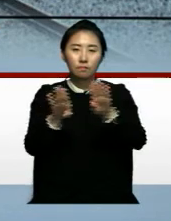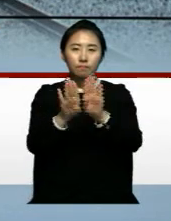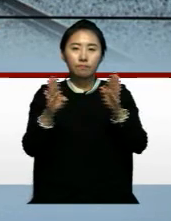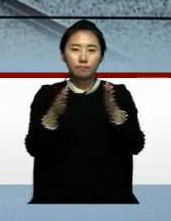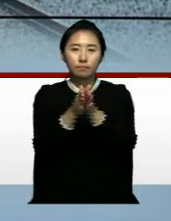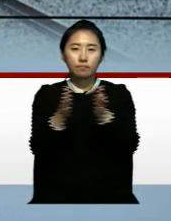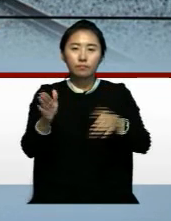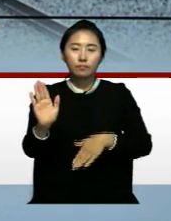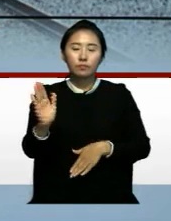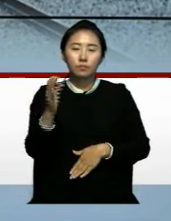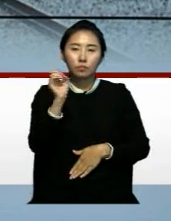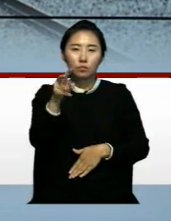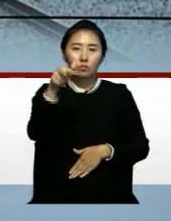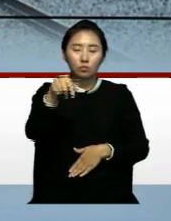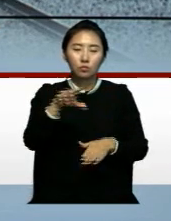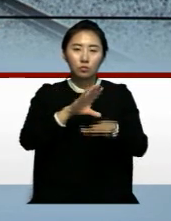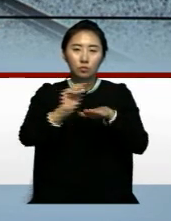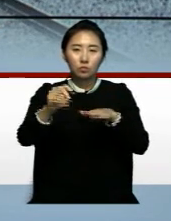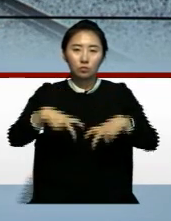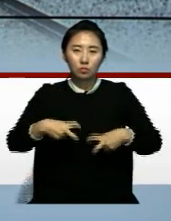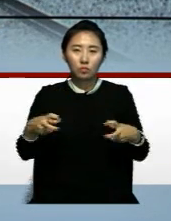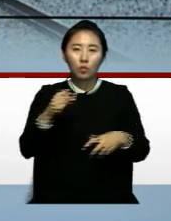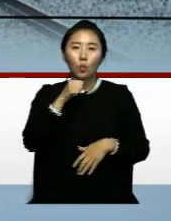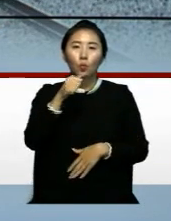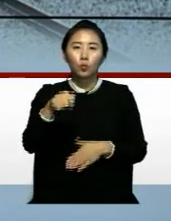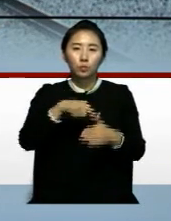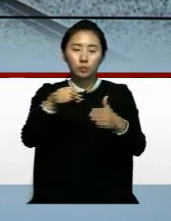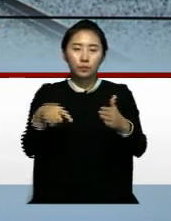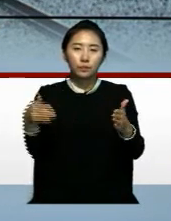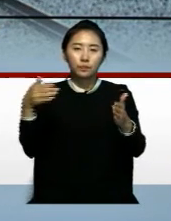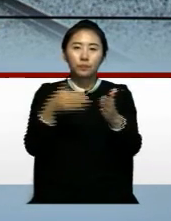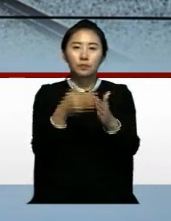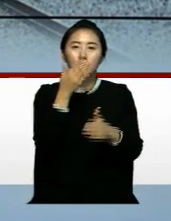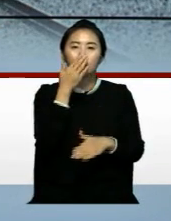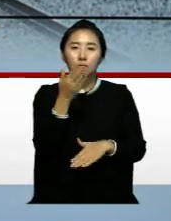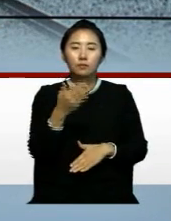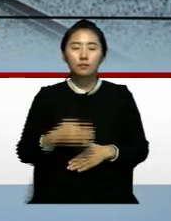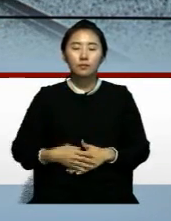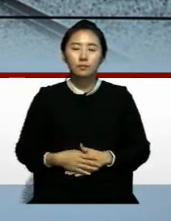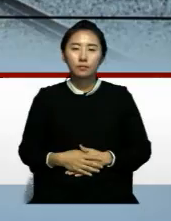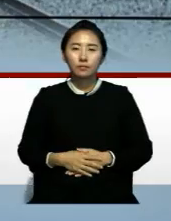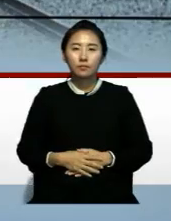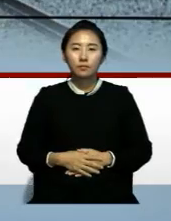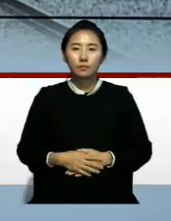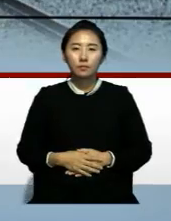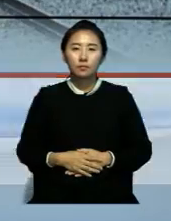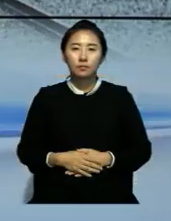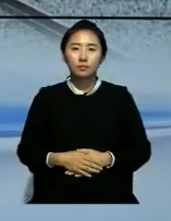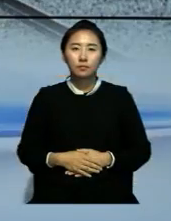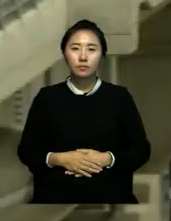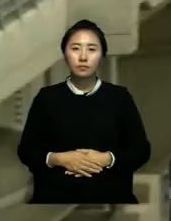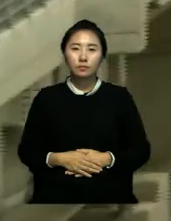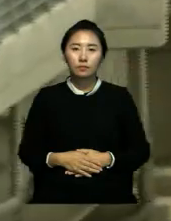개통됐습니다. 여주에서 출발해 성남까지 50분 이내에 도착할 수 있게 됐습니다. 오용석